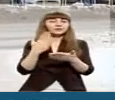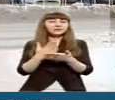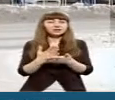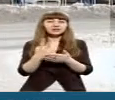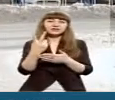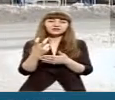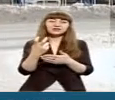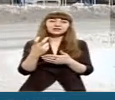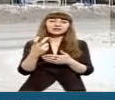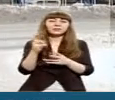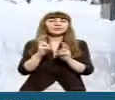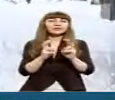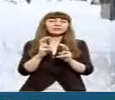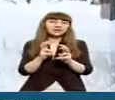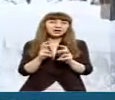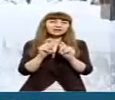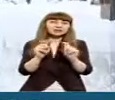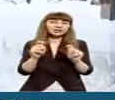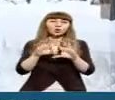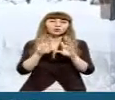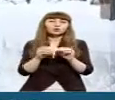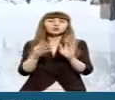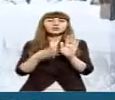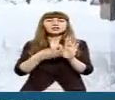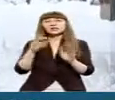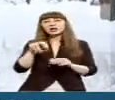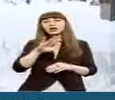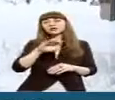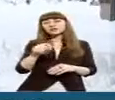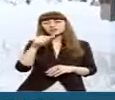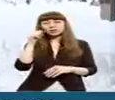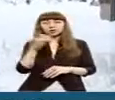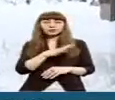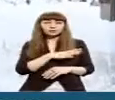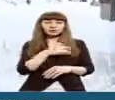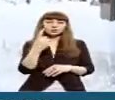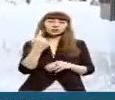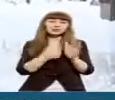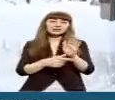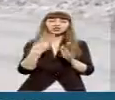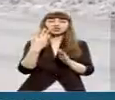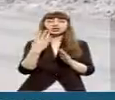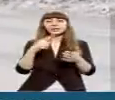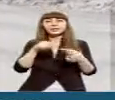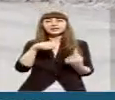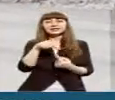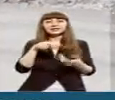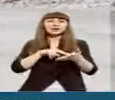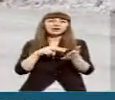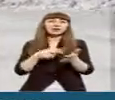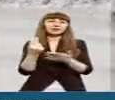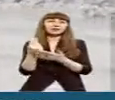болатын 200-ге жуық кәсіпорын іске қосылыпты. Ал былтыр ауданда барлығы 174 бизнес жоба мемлекеттік бағдарламалар